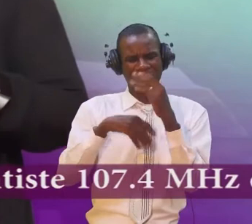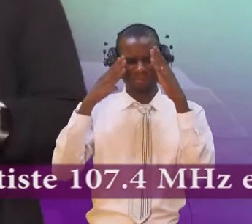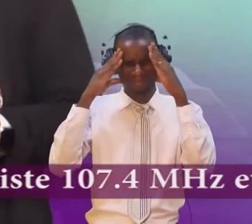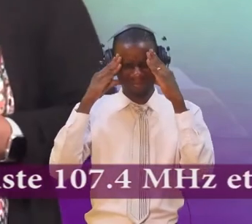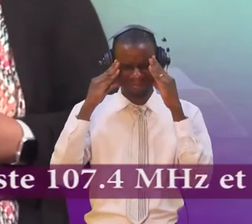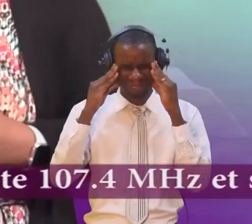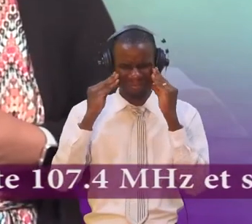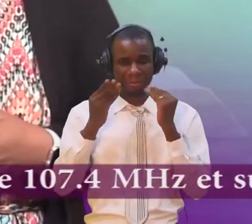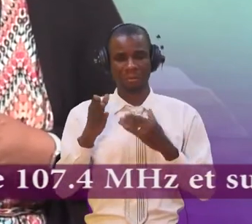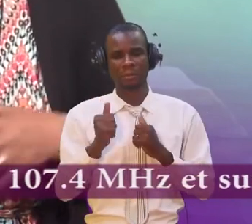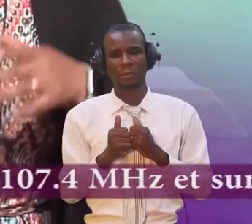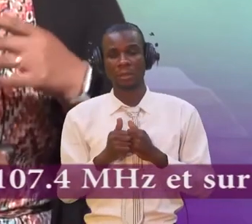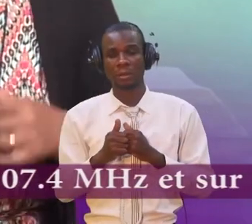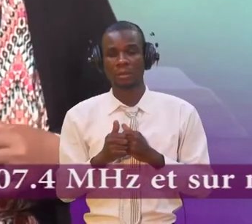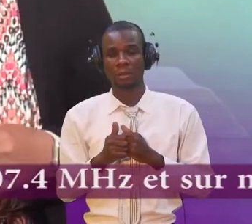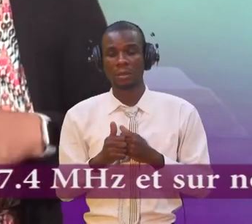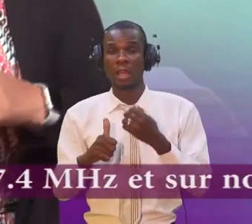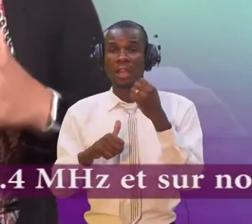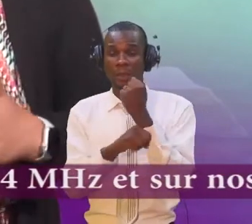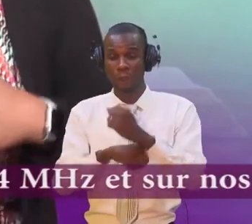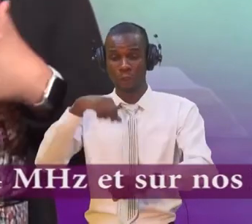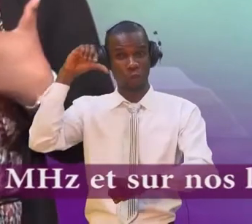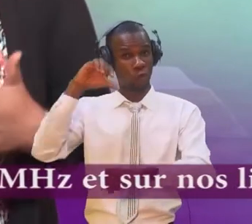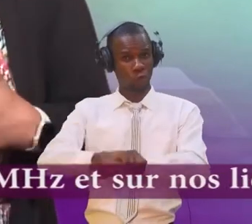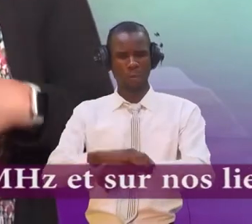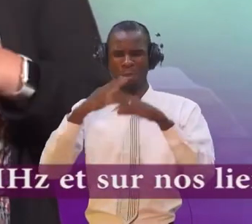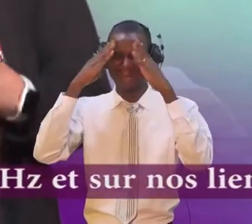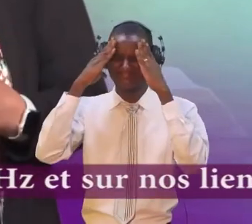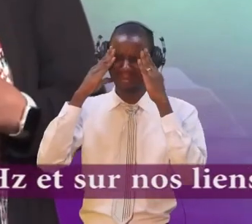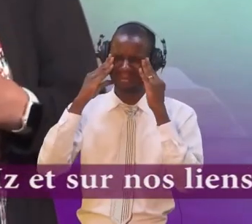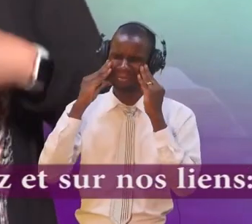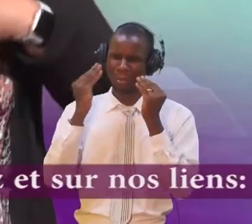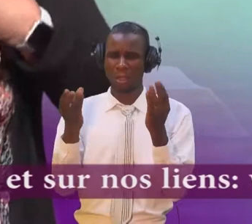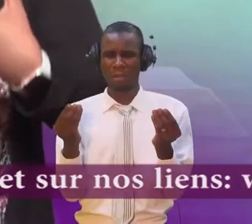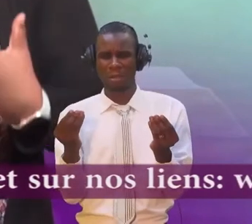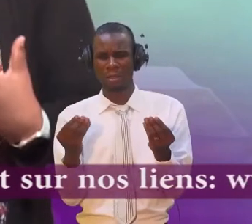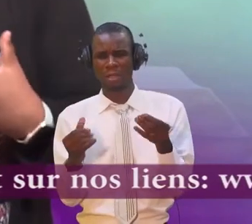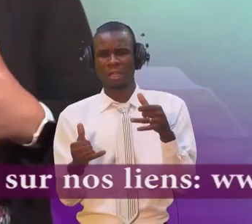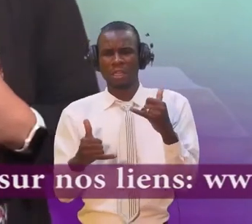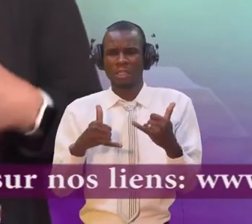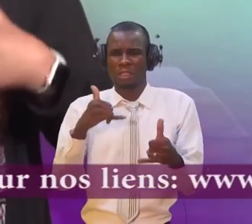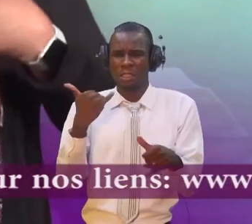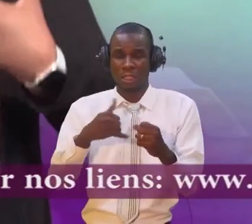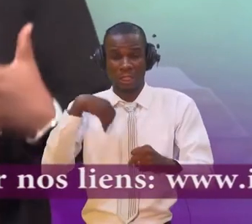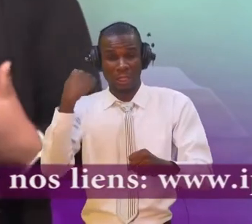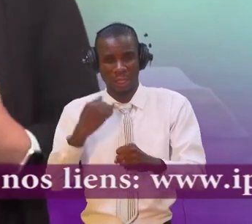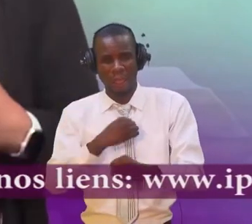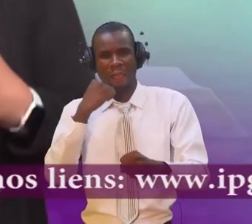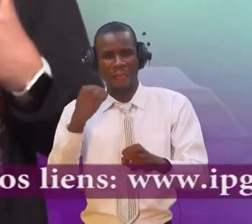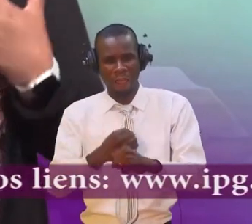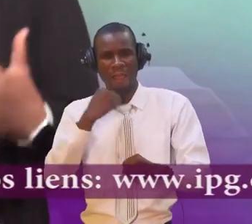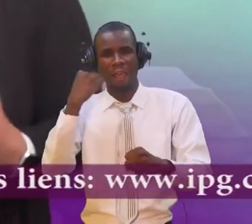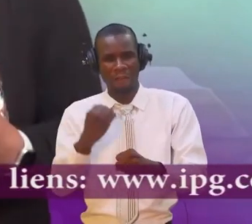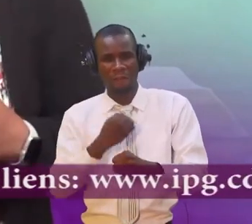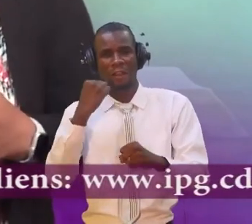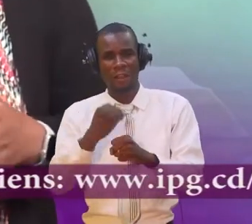Lakini moyoni anasikia huzuni na anavunjika moyo, ijapokuwa anaongea ongea sana. Na watu wanaopata shida